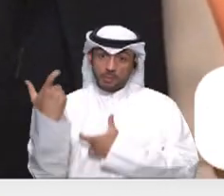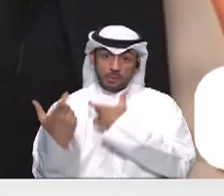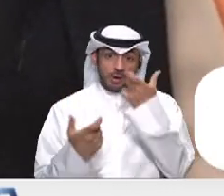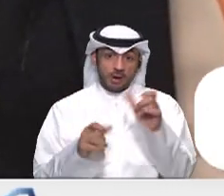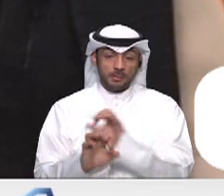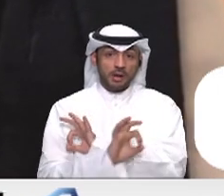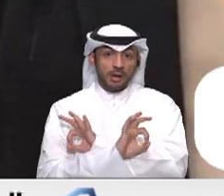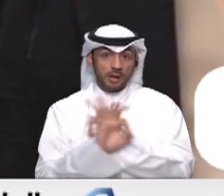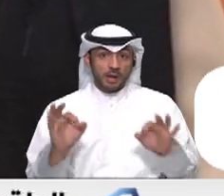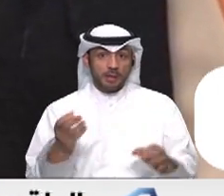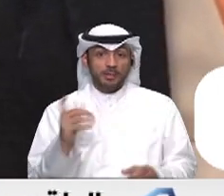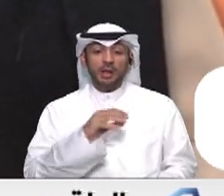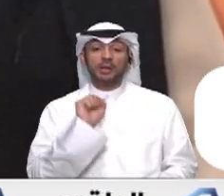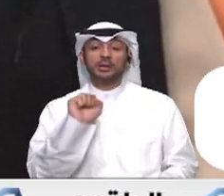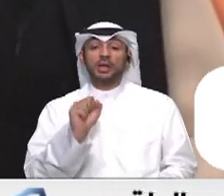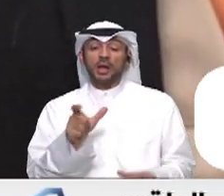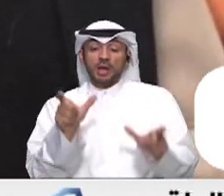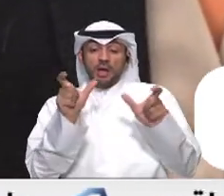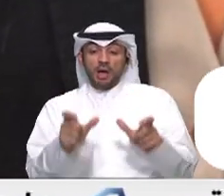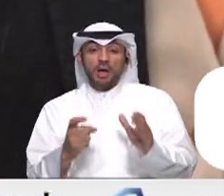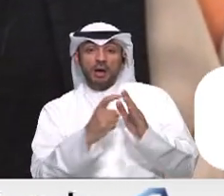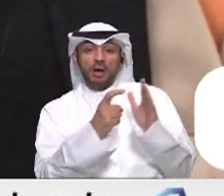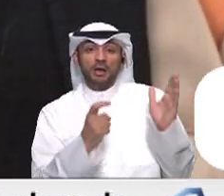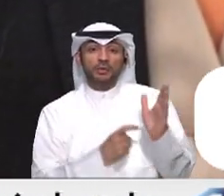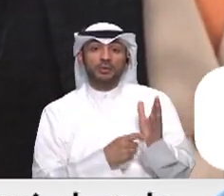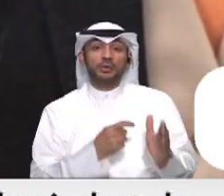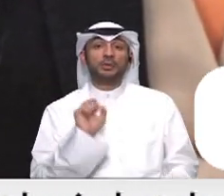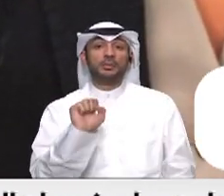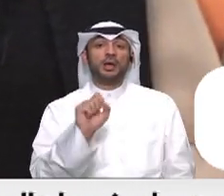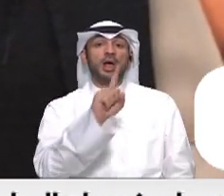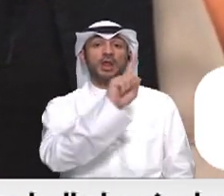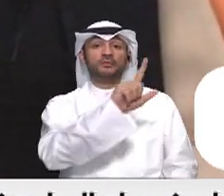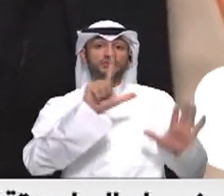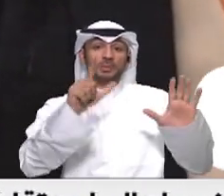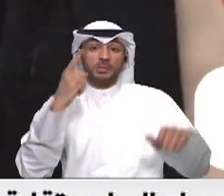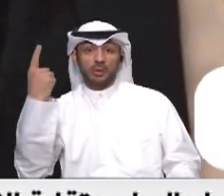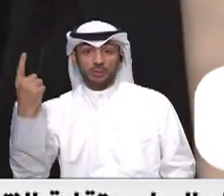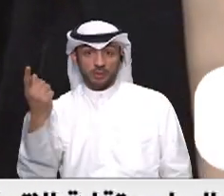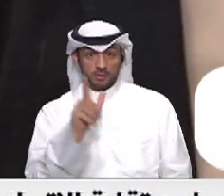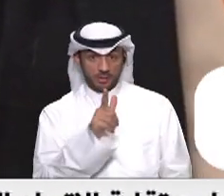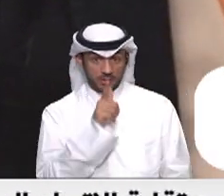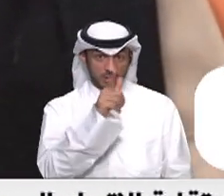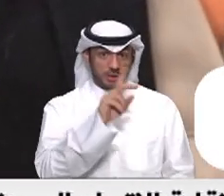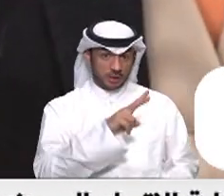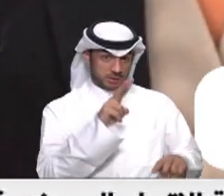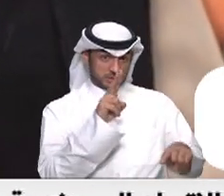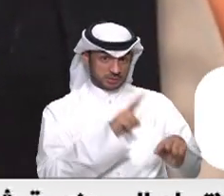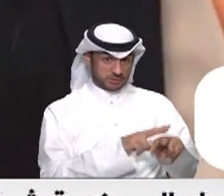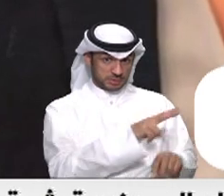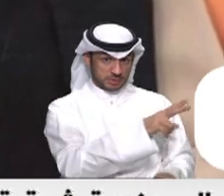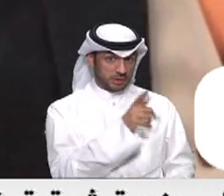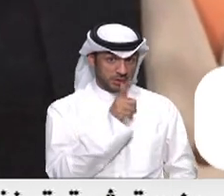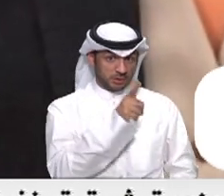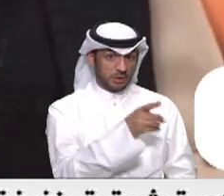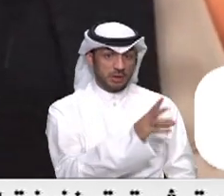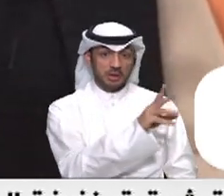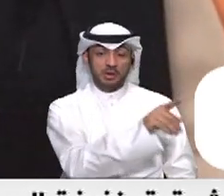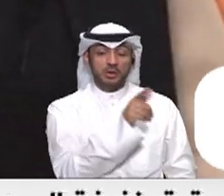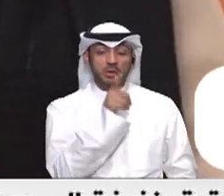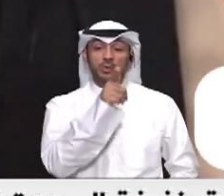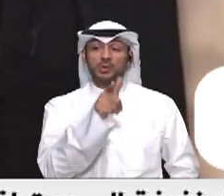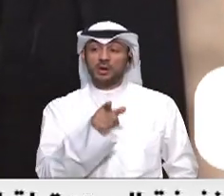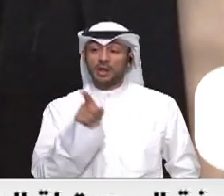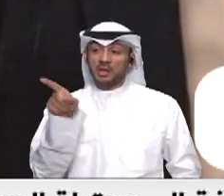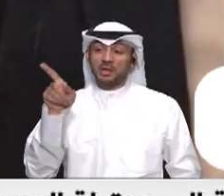القرار 1701. من جهة أخرى يصر الجانب الإسرائيلي على تخوين قوات اليونيفيل وعلى